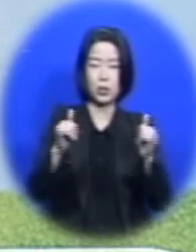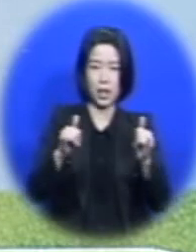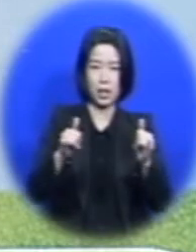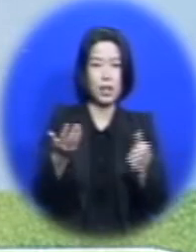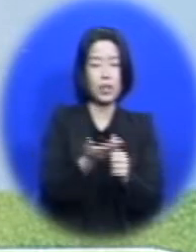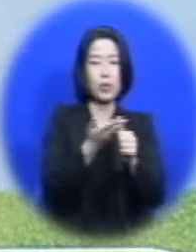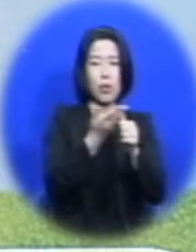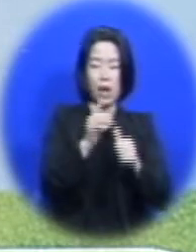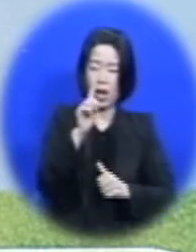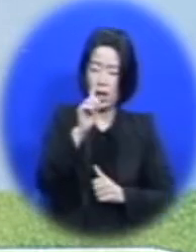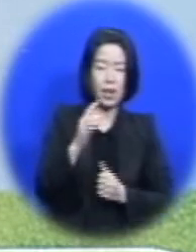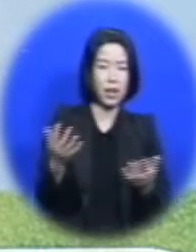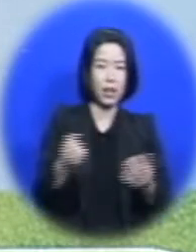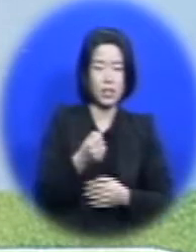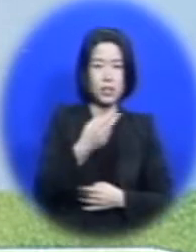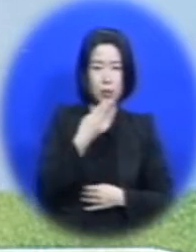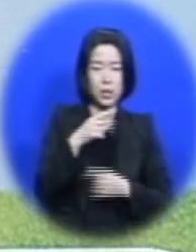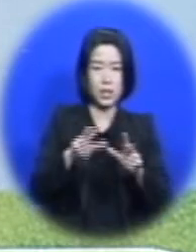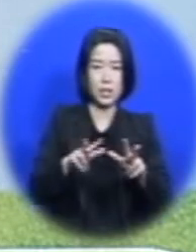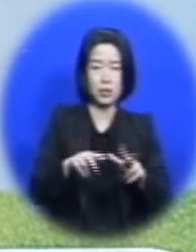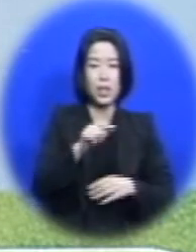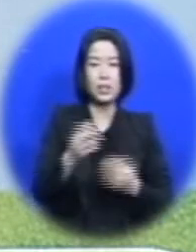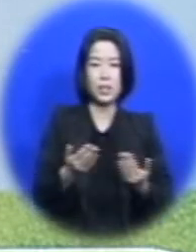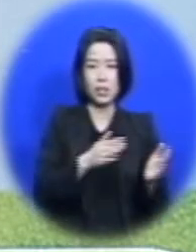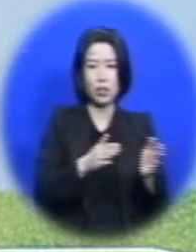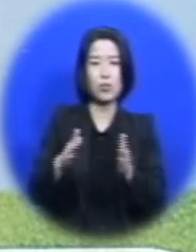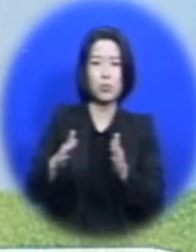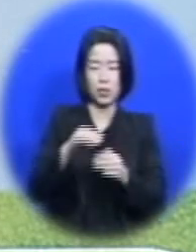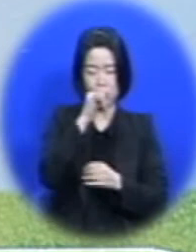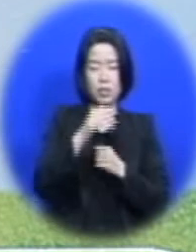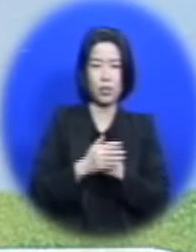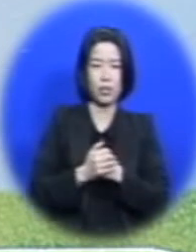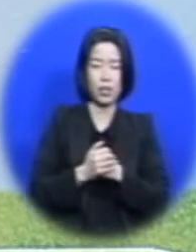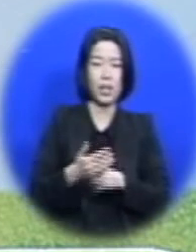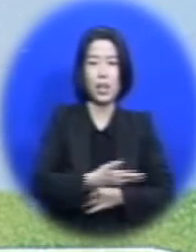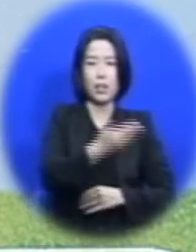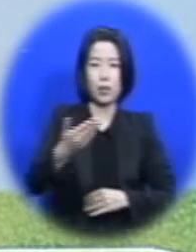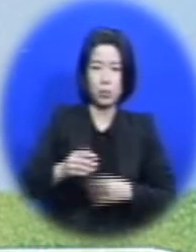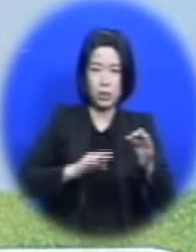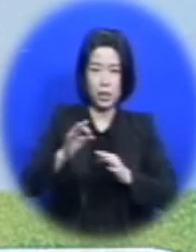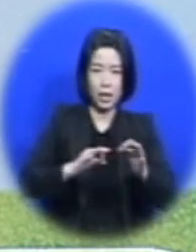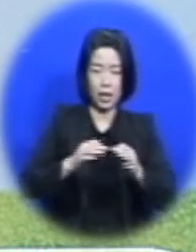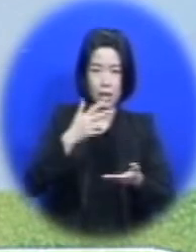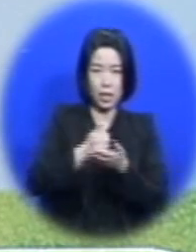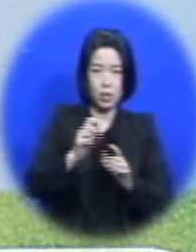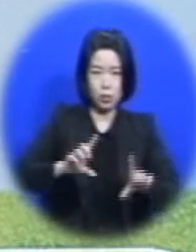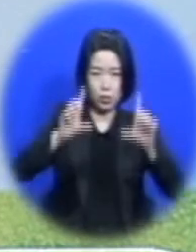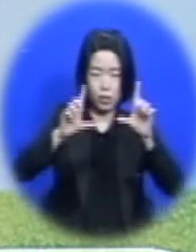것도 없이 후위를 진행해 나가고 있다는 거예요 여러분 가게에 주일 지키는